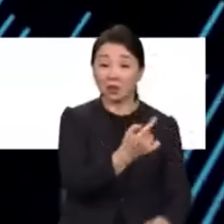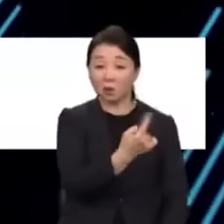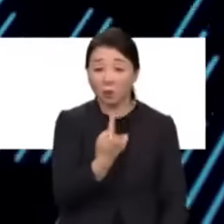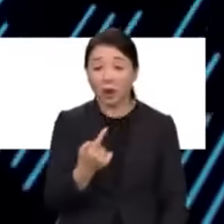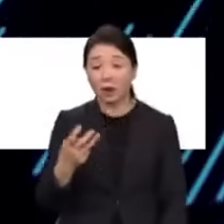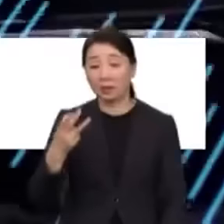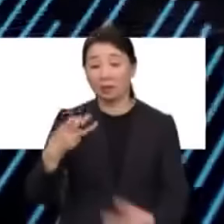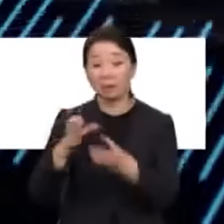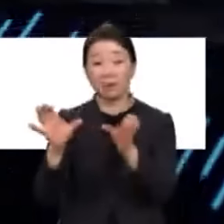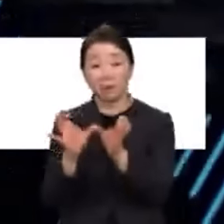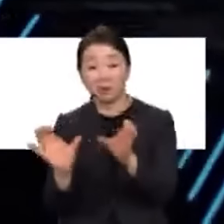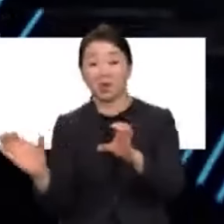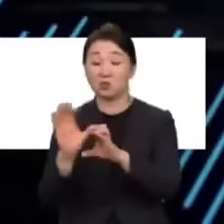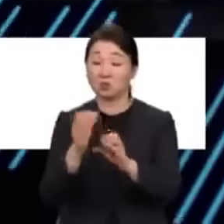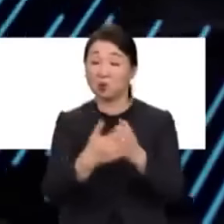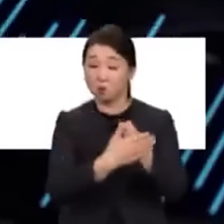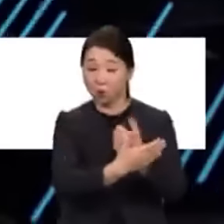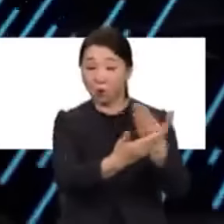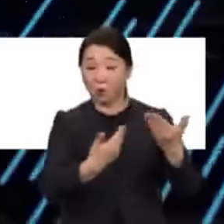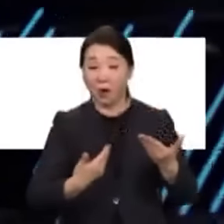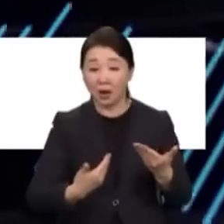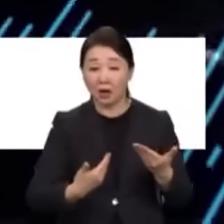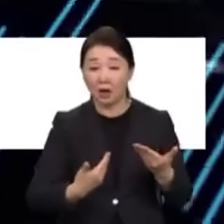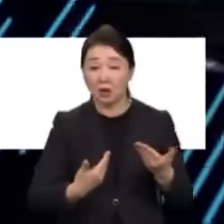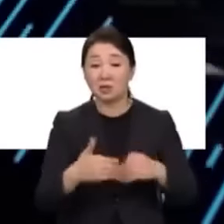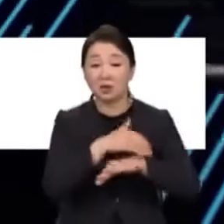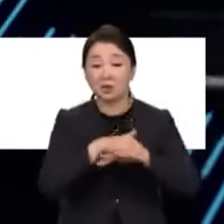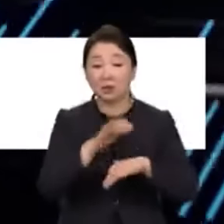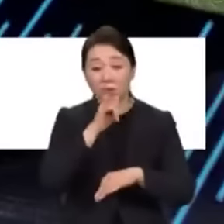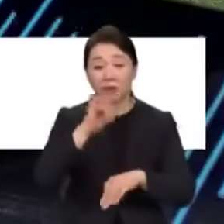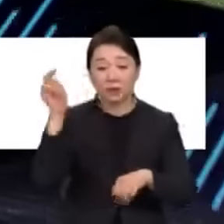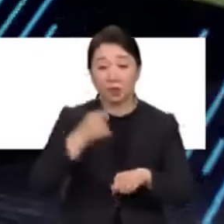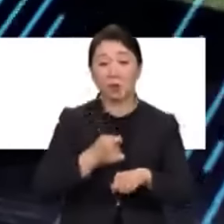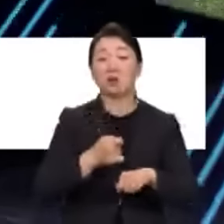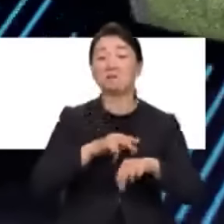수장여단이 지원하기로 지원해주는 뭐 그런 계획을 있다가 새벽에